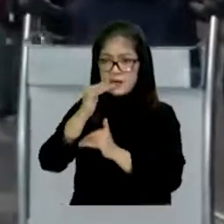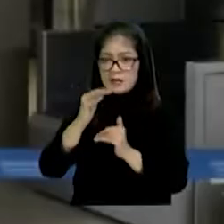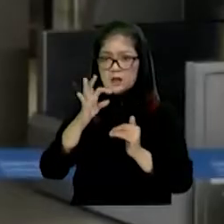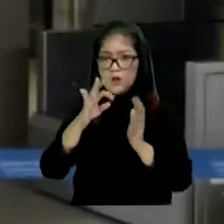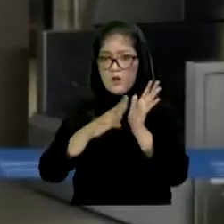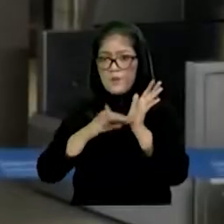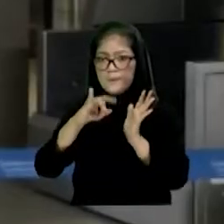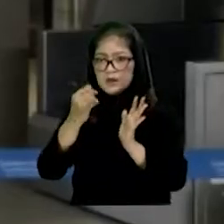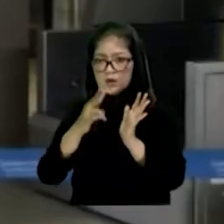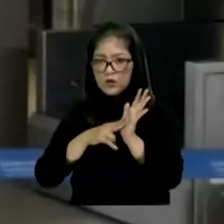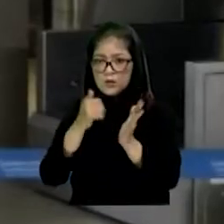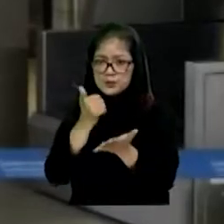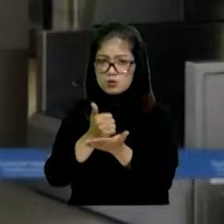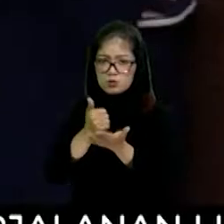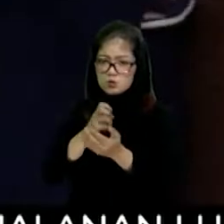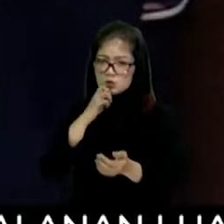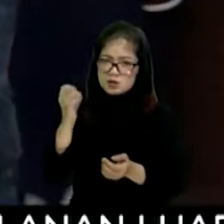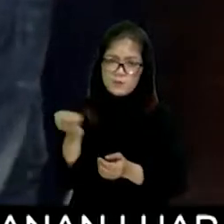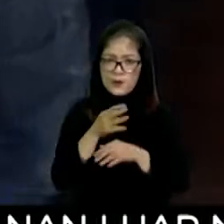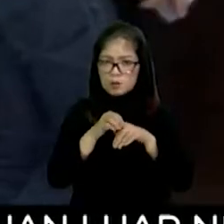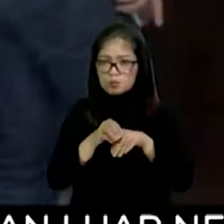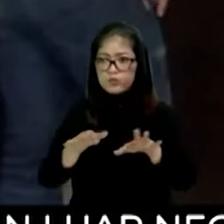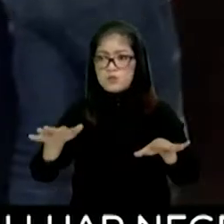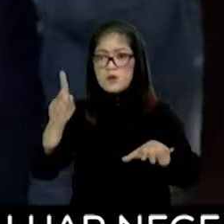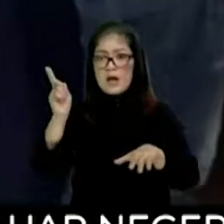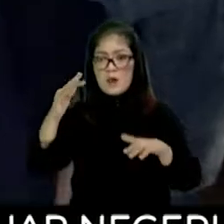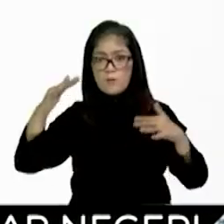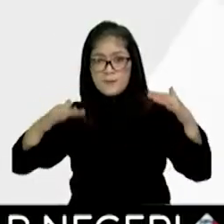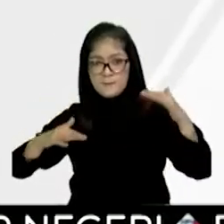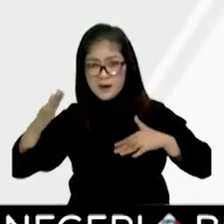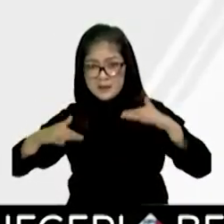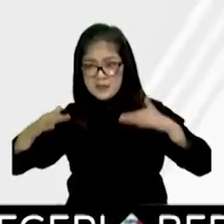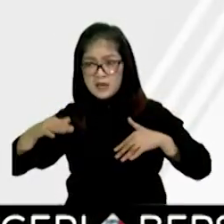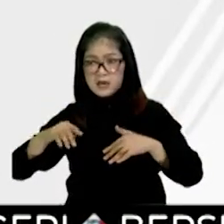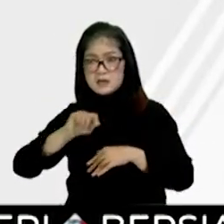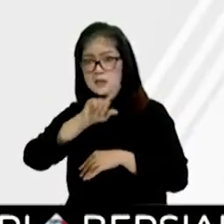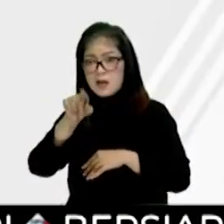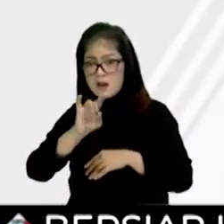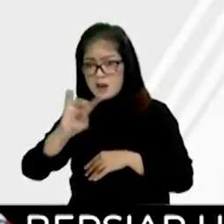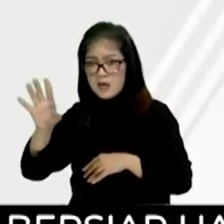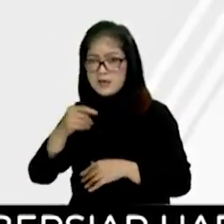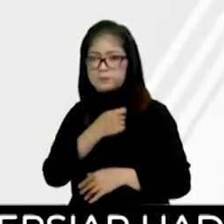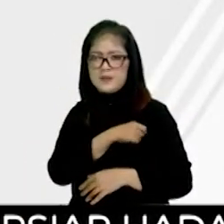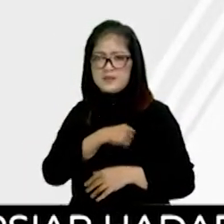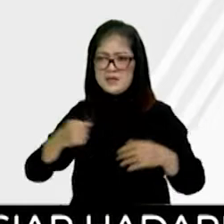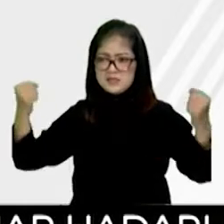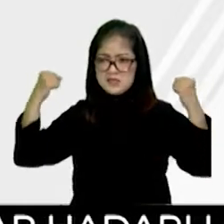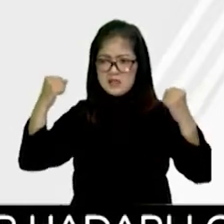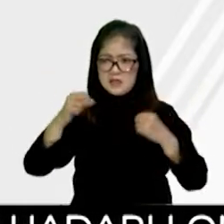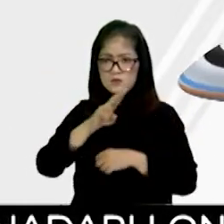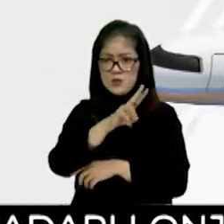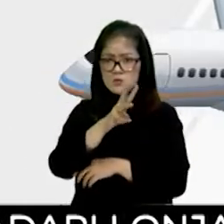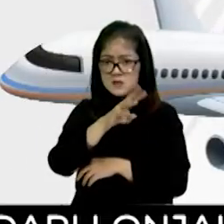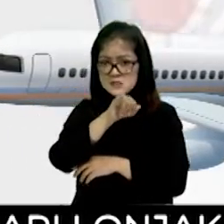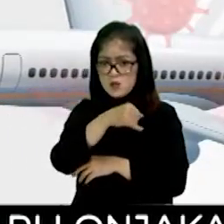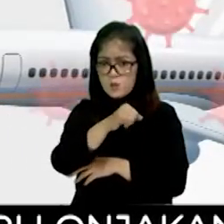daya transmisi lebih cepat dibandingkan varian lainnya. Data Kementerian Kesehatan 23 Januari 2022, total